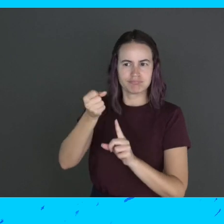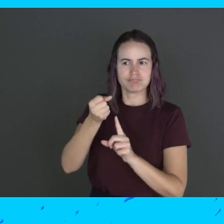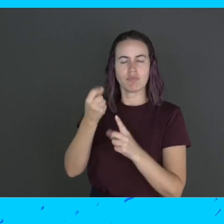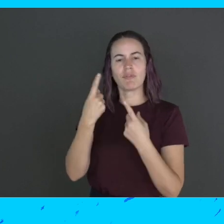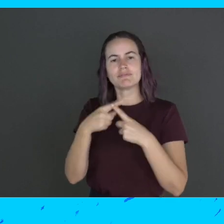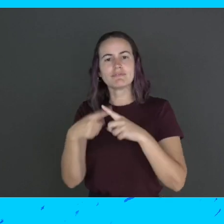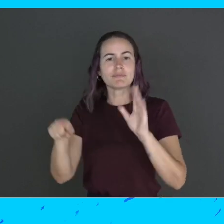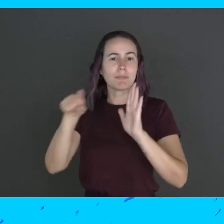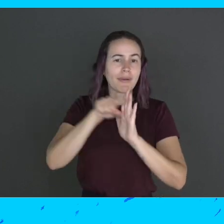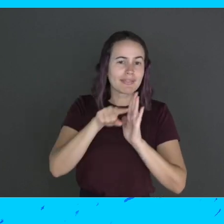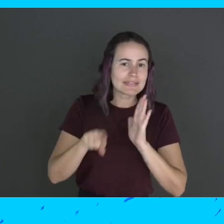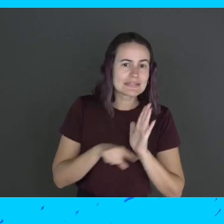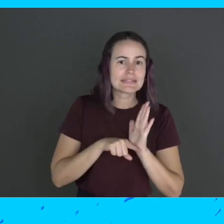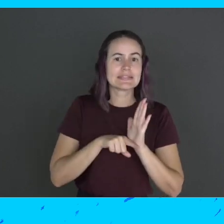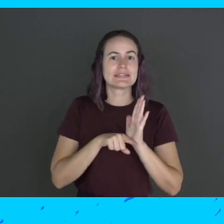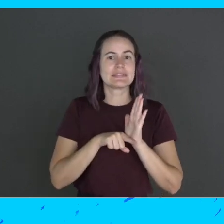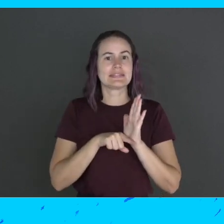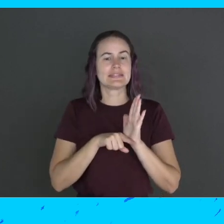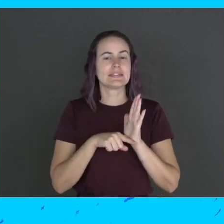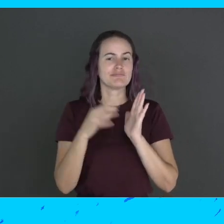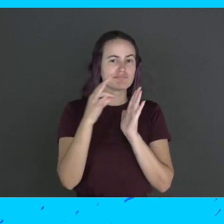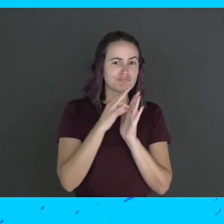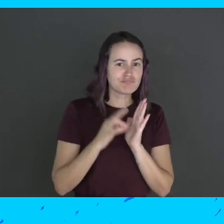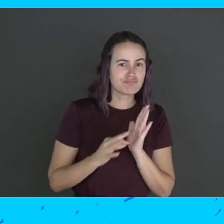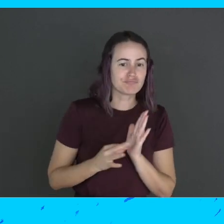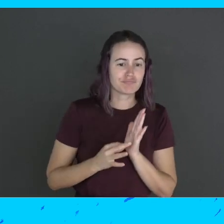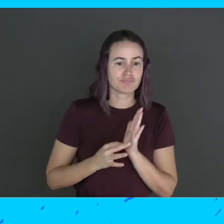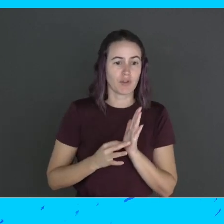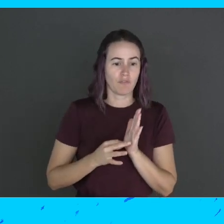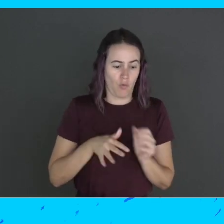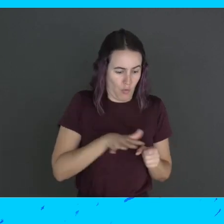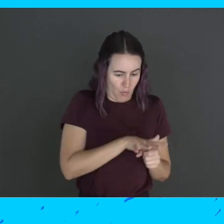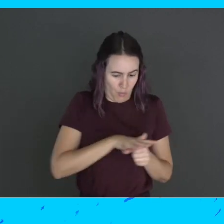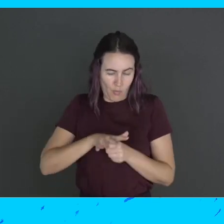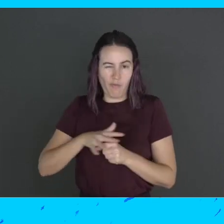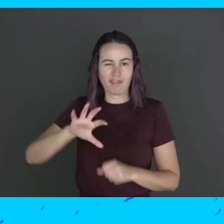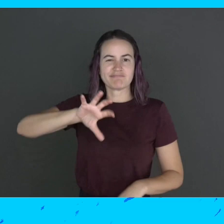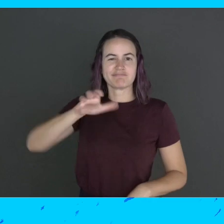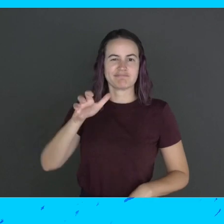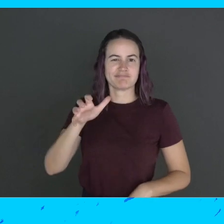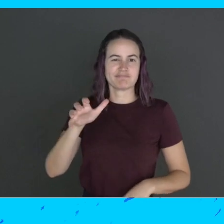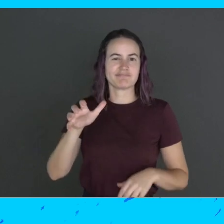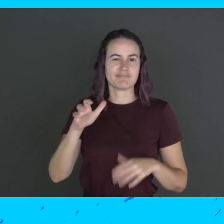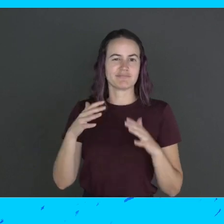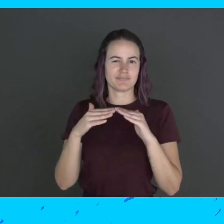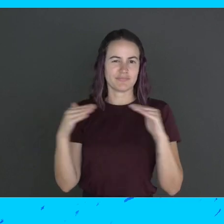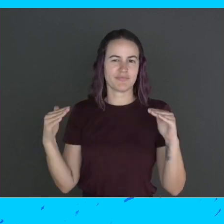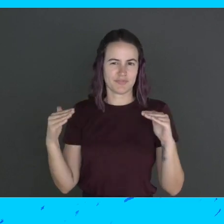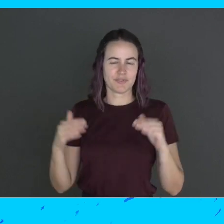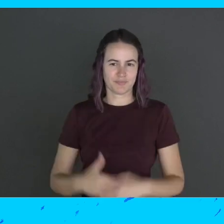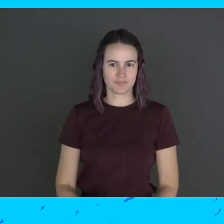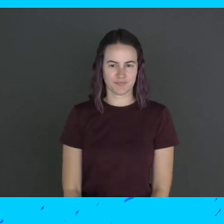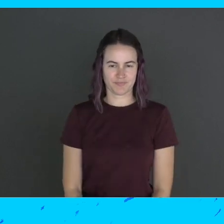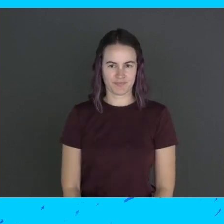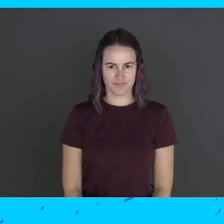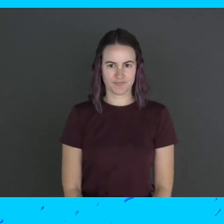groupe qui vont nous parler comment ils ont utilisé ces évidences